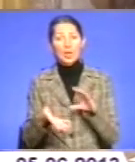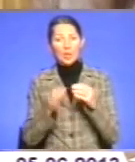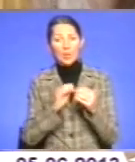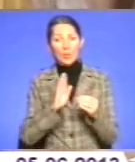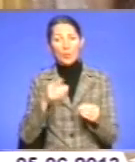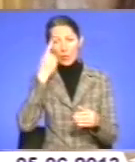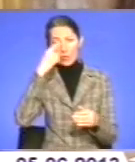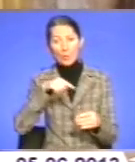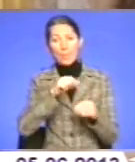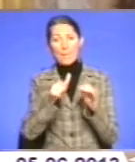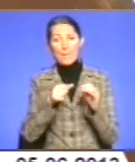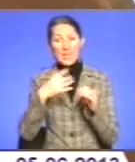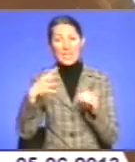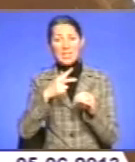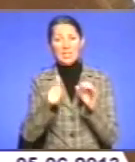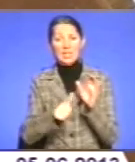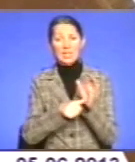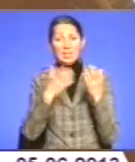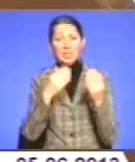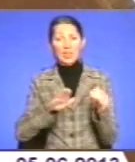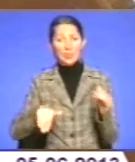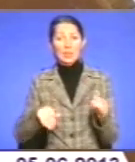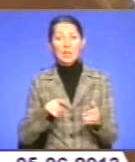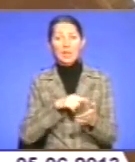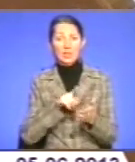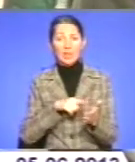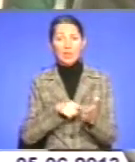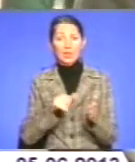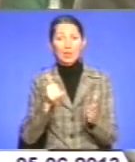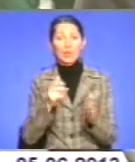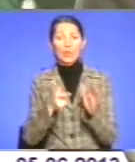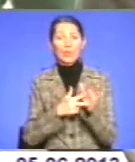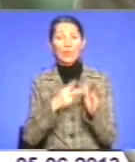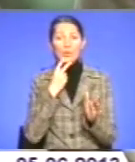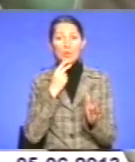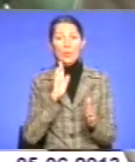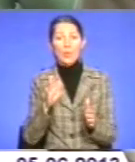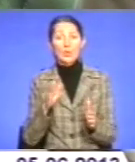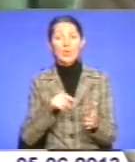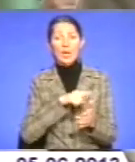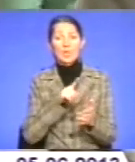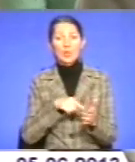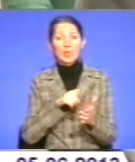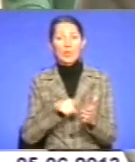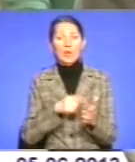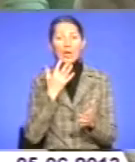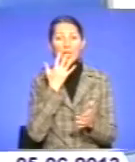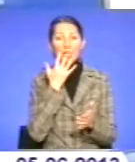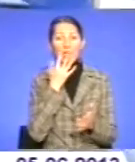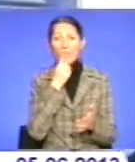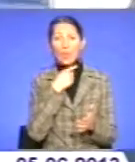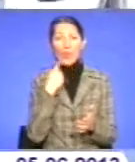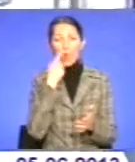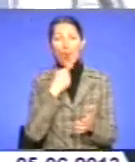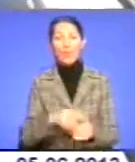через 15-16 днів після складання тестів. У суботу, 8 червня, відбудеться тестування з іноземних мов.